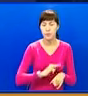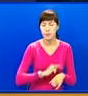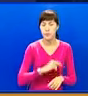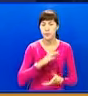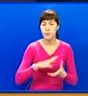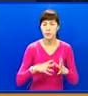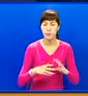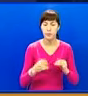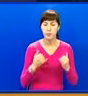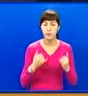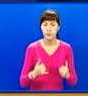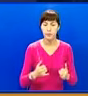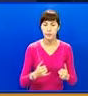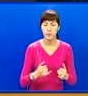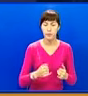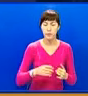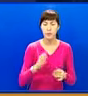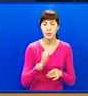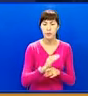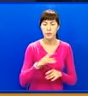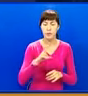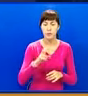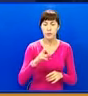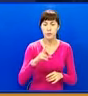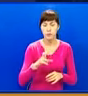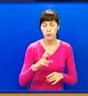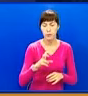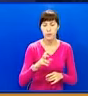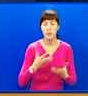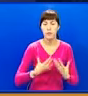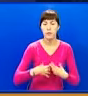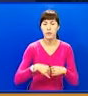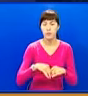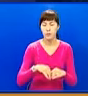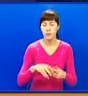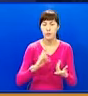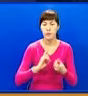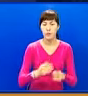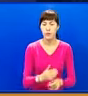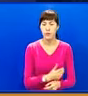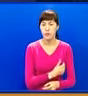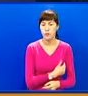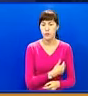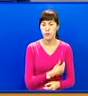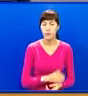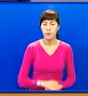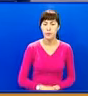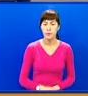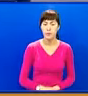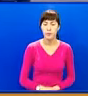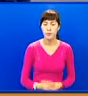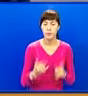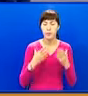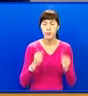арқасында қазіргі таңда қосымша мен ойлаймын 200-300-ге жақын отбасы көшуге қызығушылық білдіріп отыр.